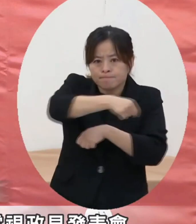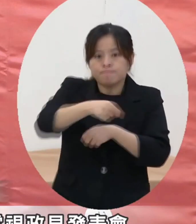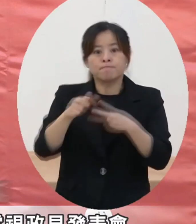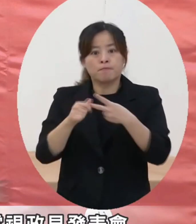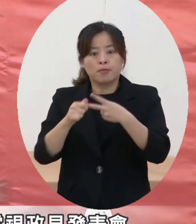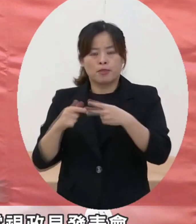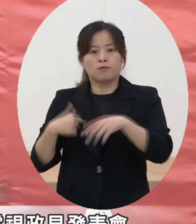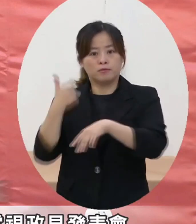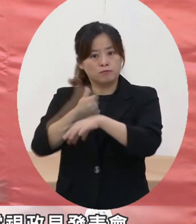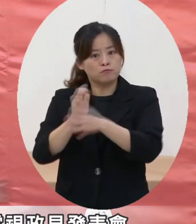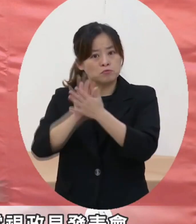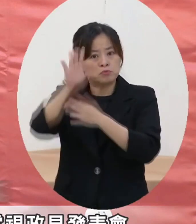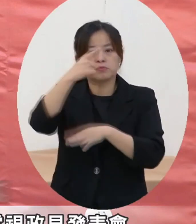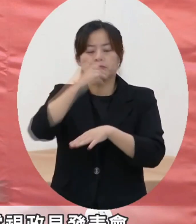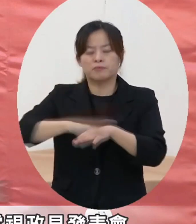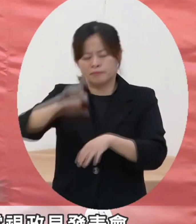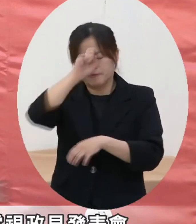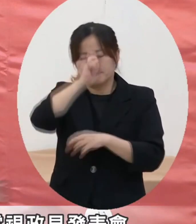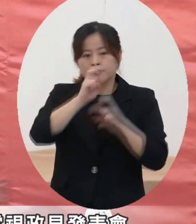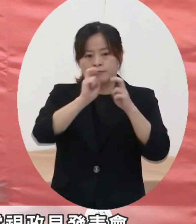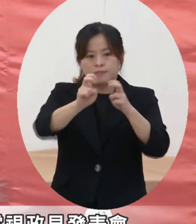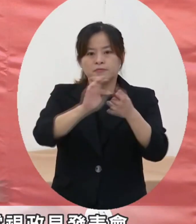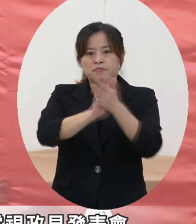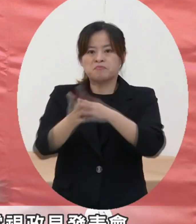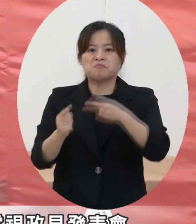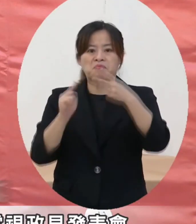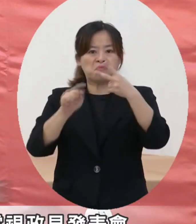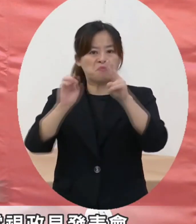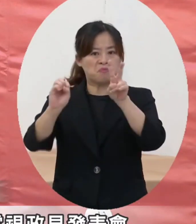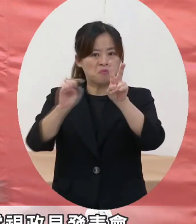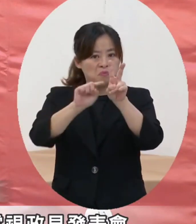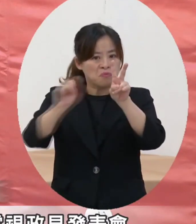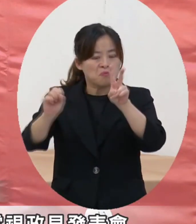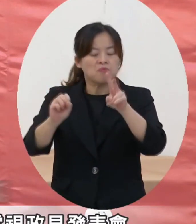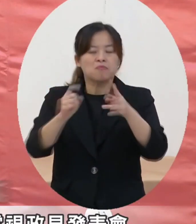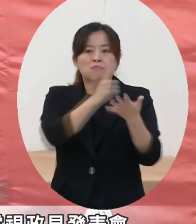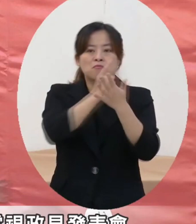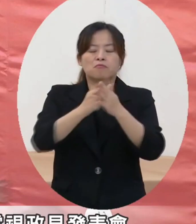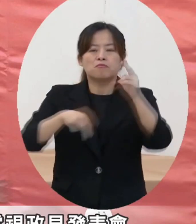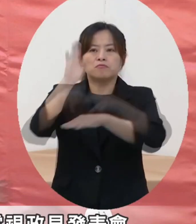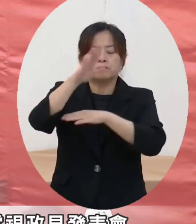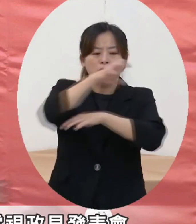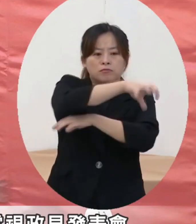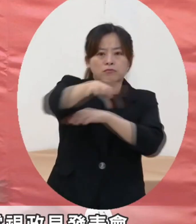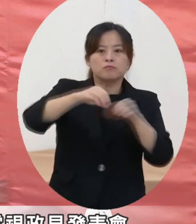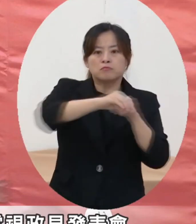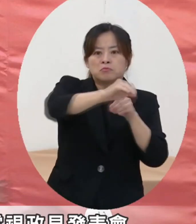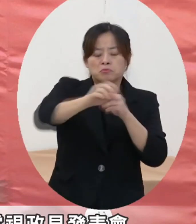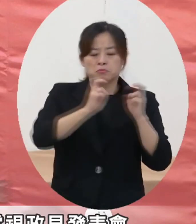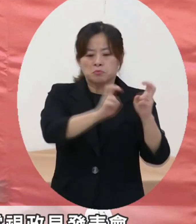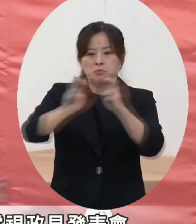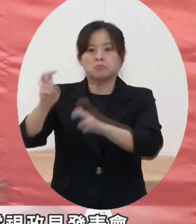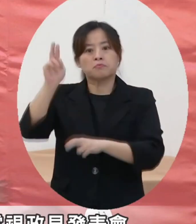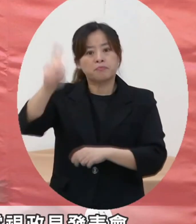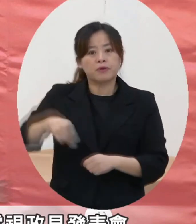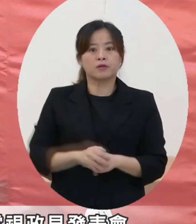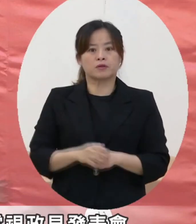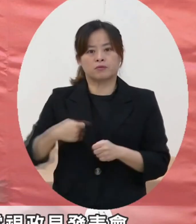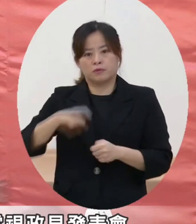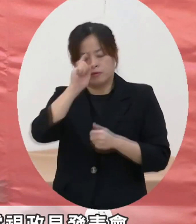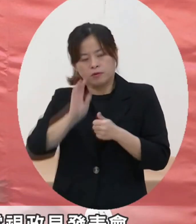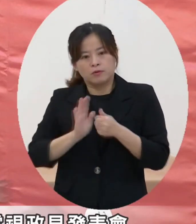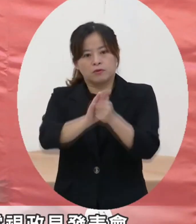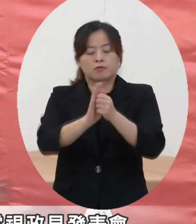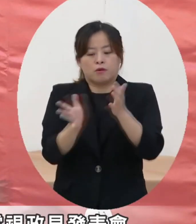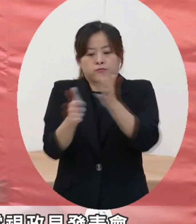我们上任后也要启动捷运路网2.0，让各个行政区都有捷运可以到达。我们也要推动首